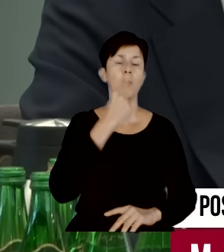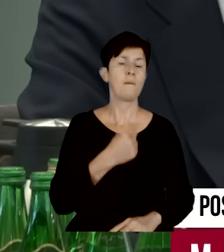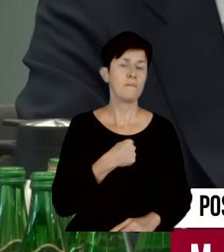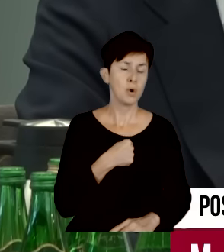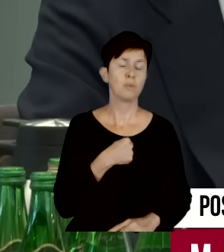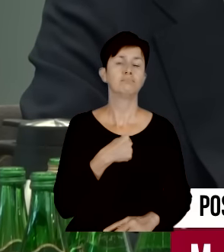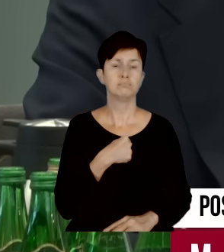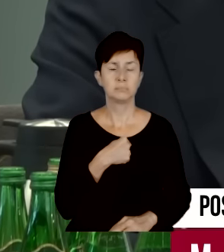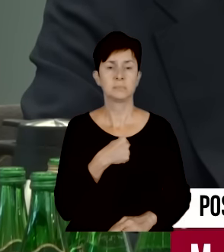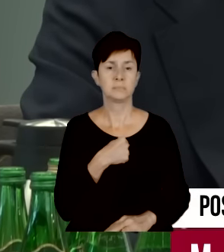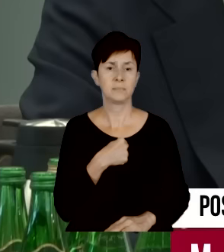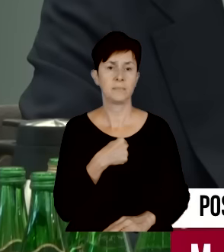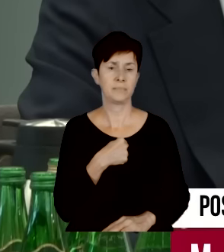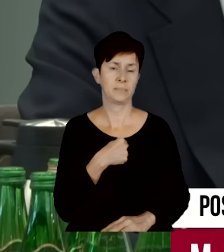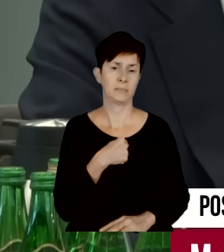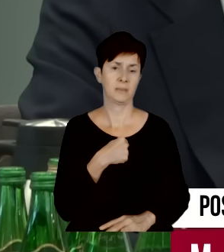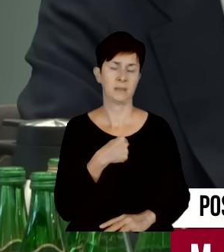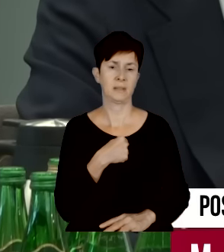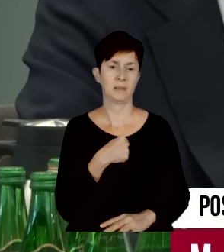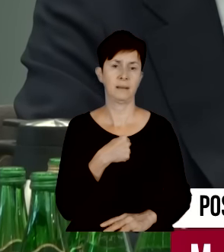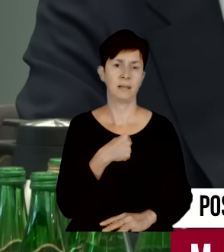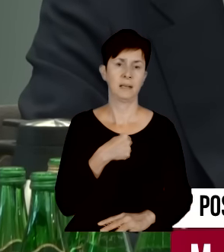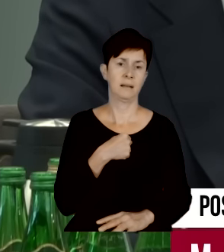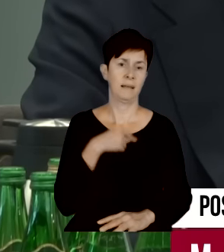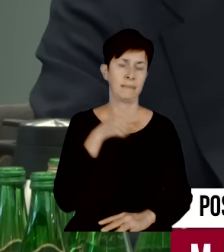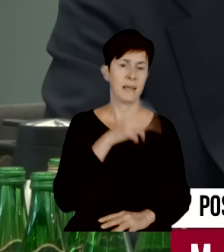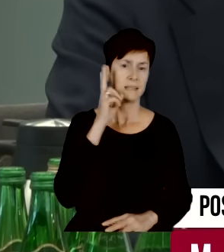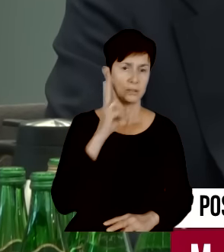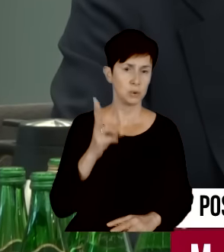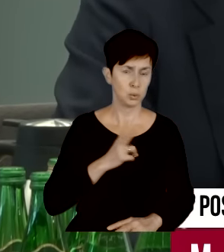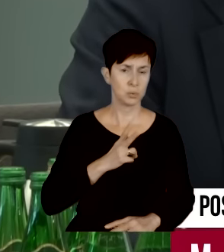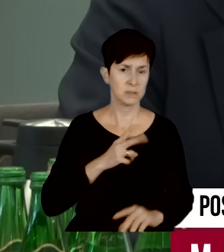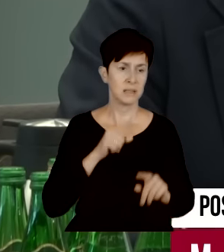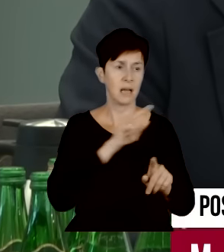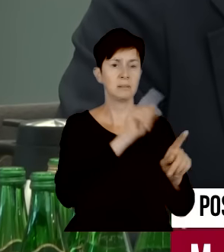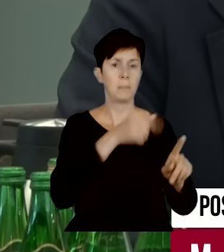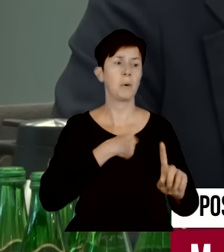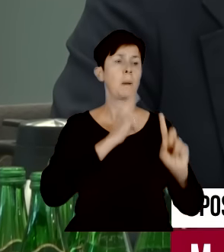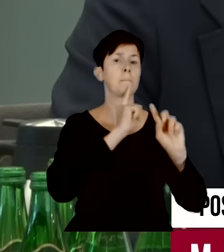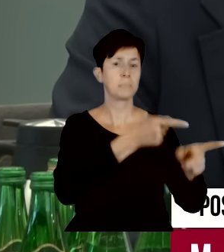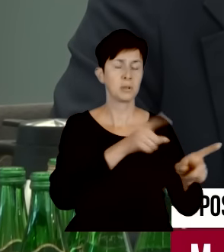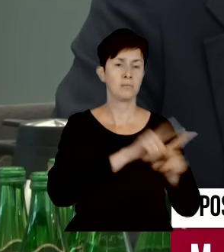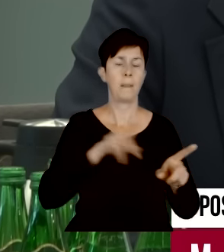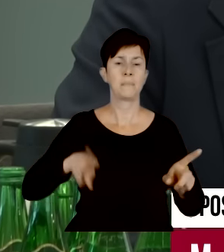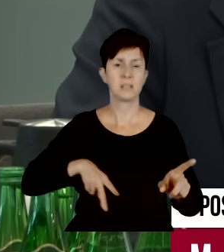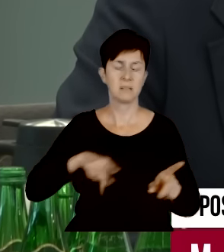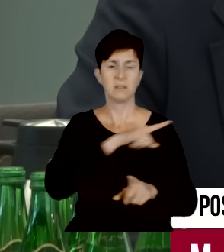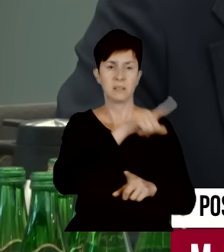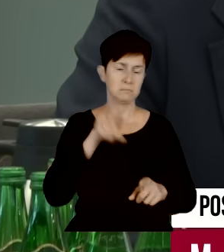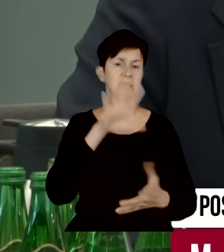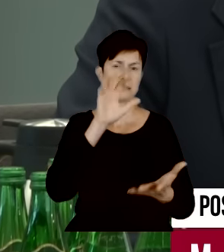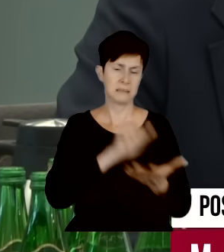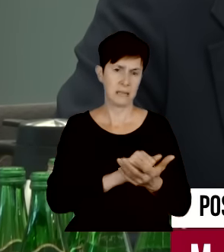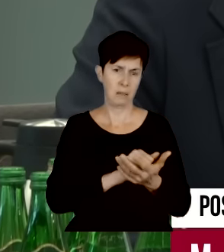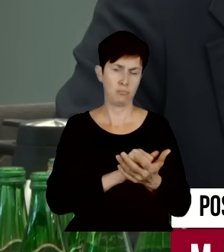te instytucje którym te prace zostały zlecone jak również Ministerstwa zajmują się tym według swoich